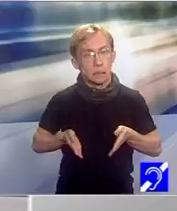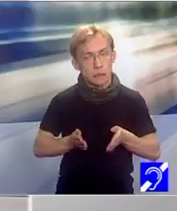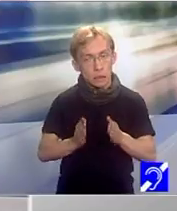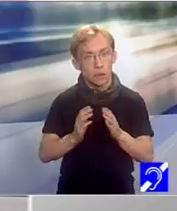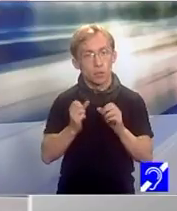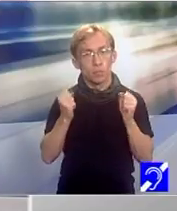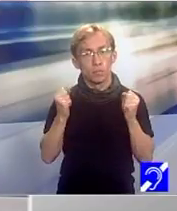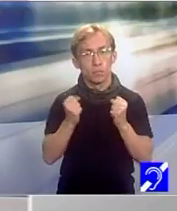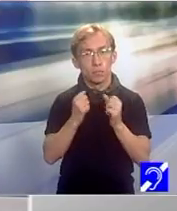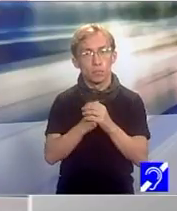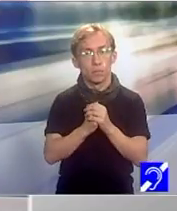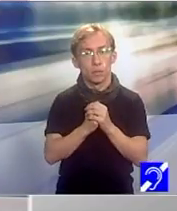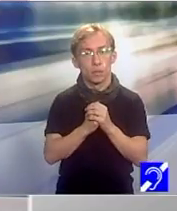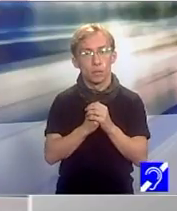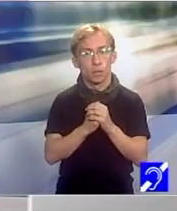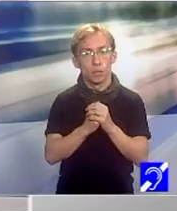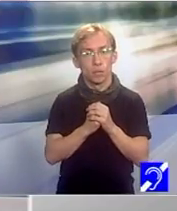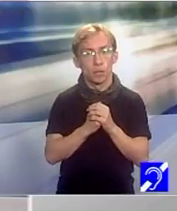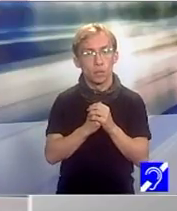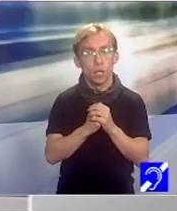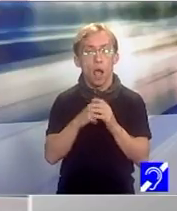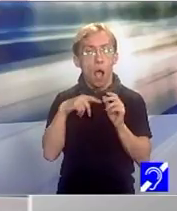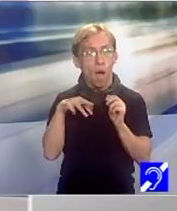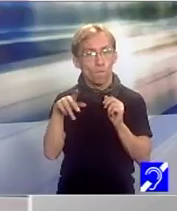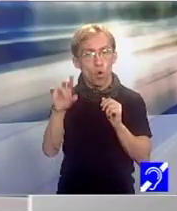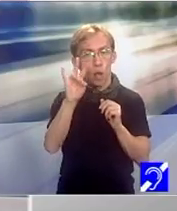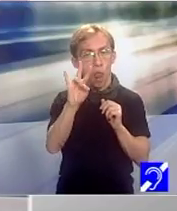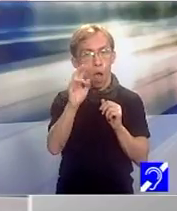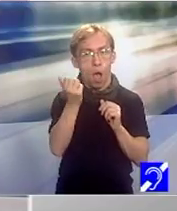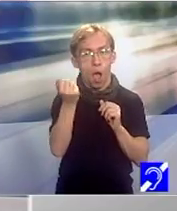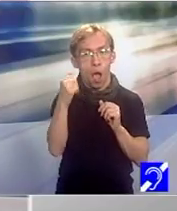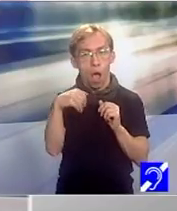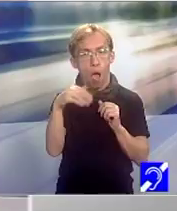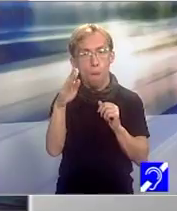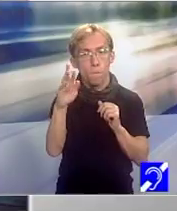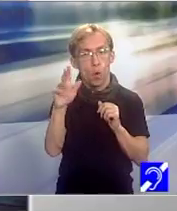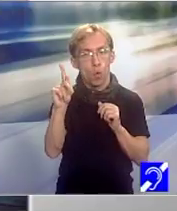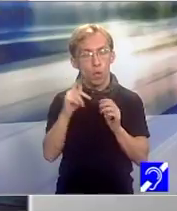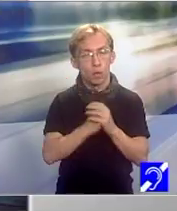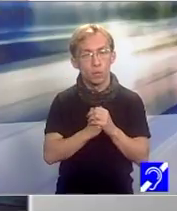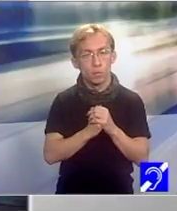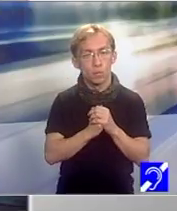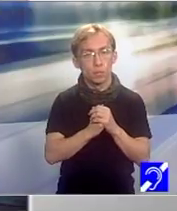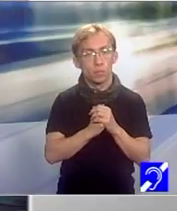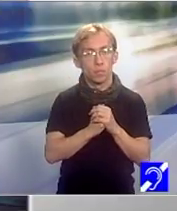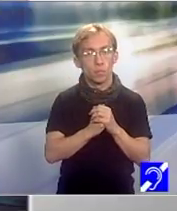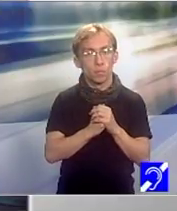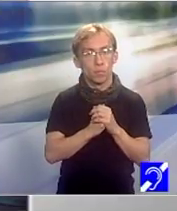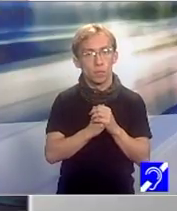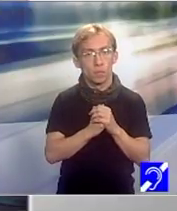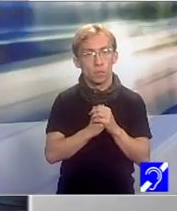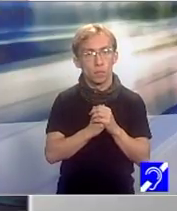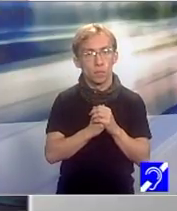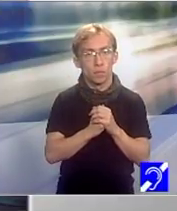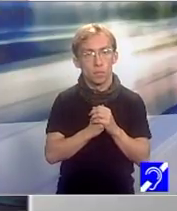guvernului german și m-am dus la Hamburg. Nu, e real. Și îmi puneam în camera de hotel perfuziile. Aici este vorba de cum ai privit